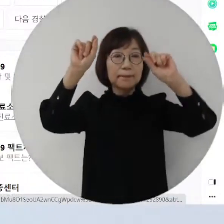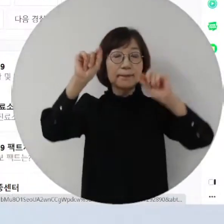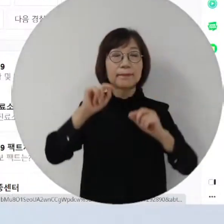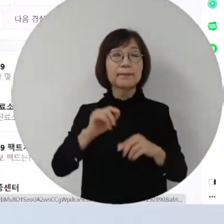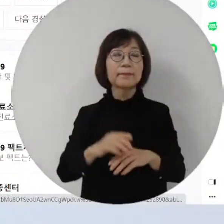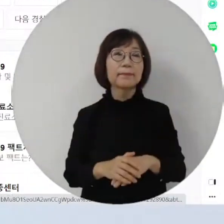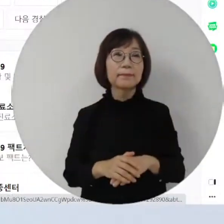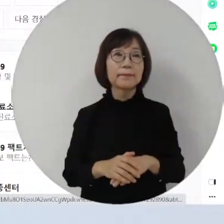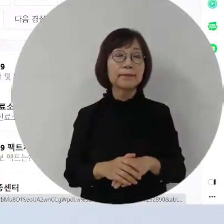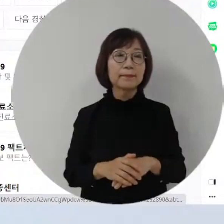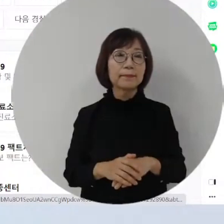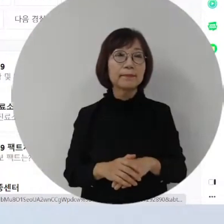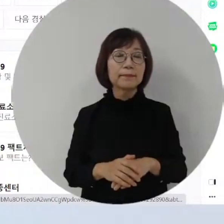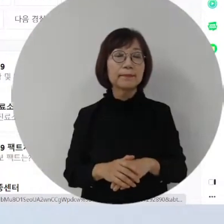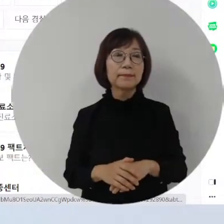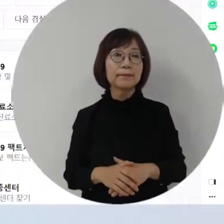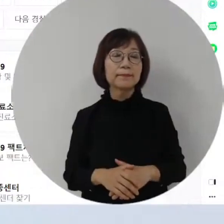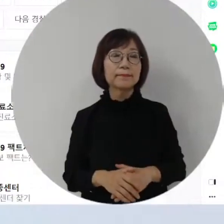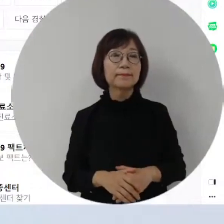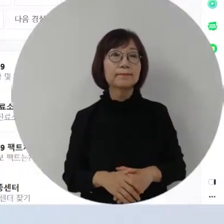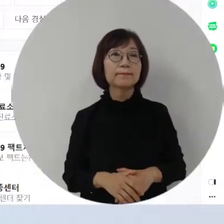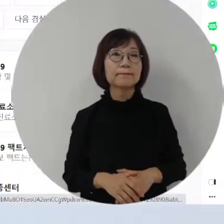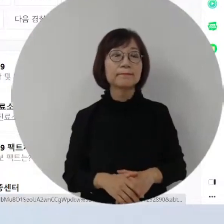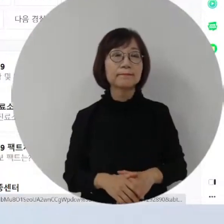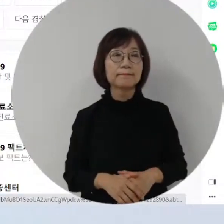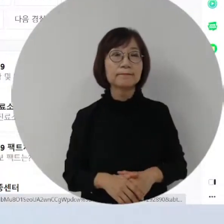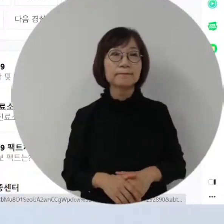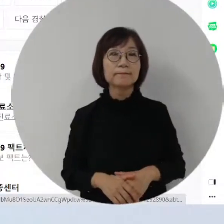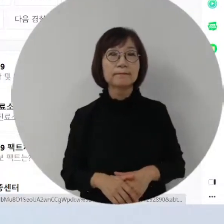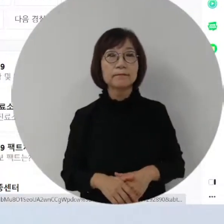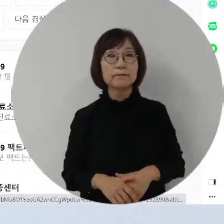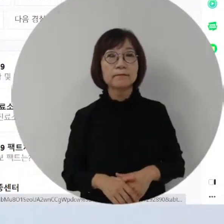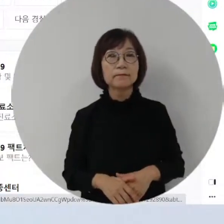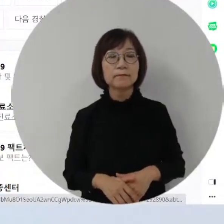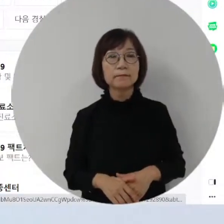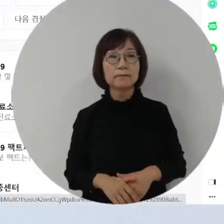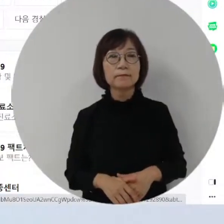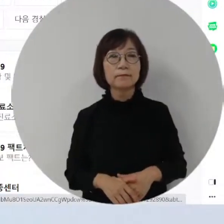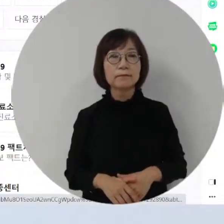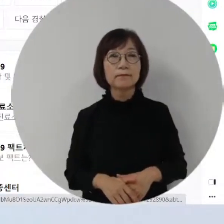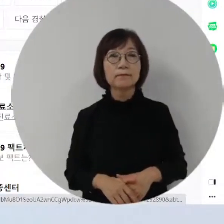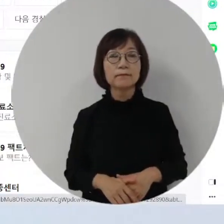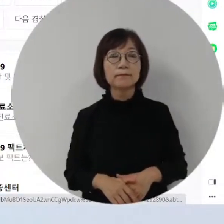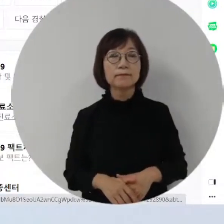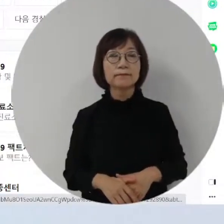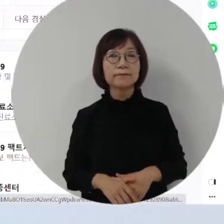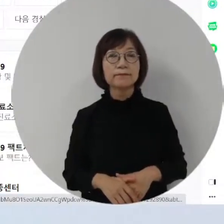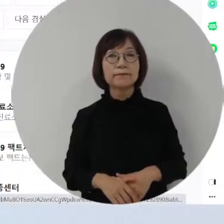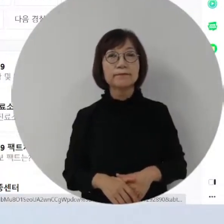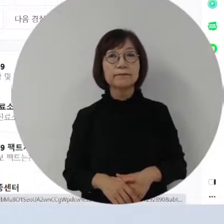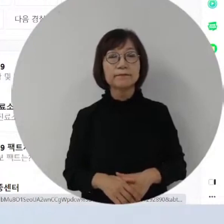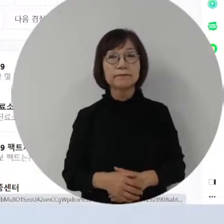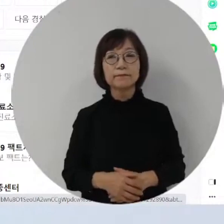지정할 때 할 수 있는 메뉴 아까 보셨죠? 자, 열어줄 사이트